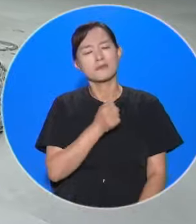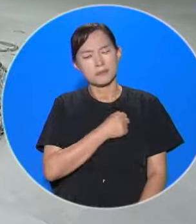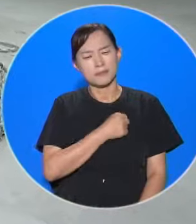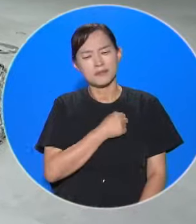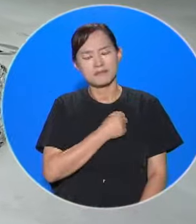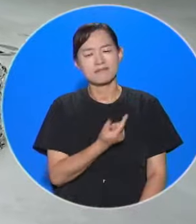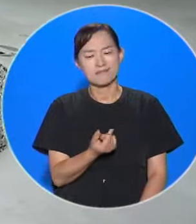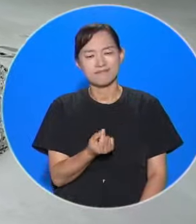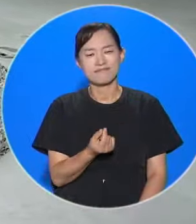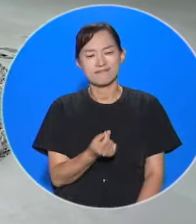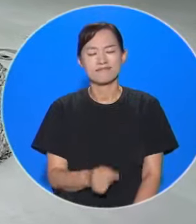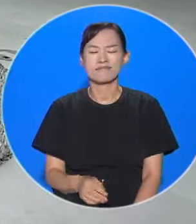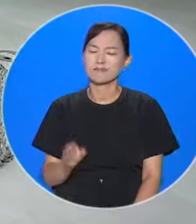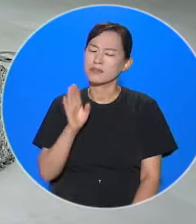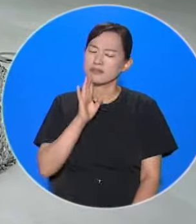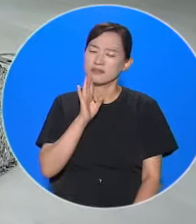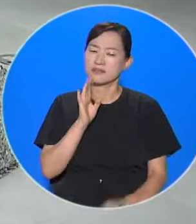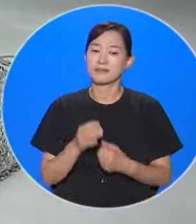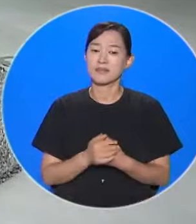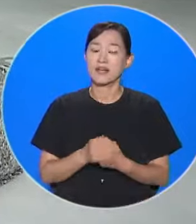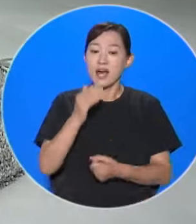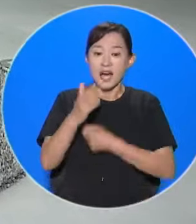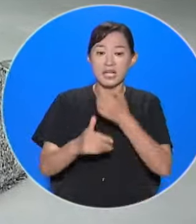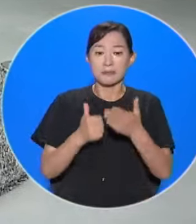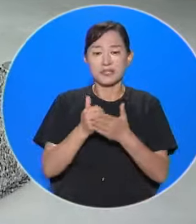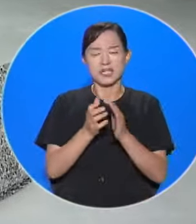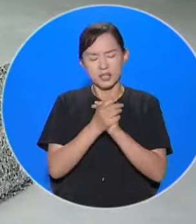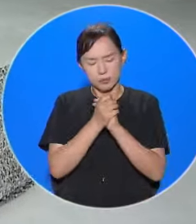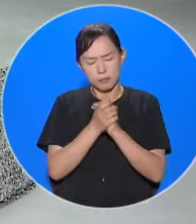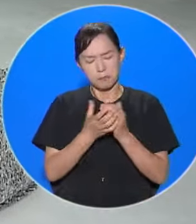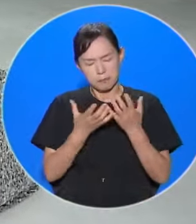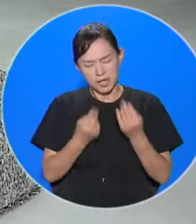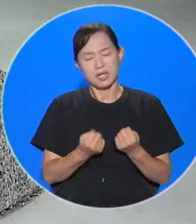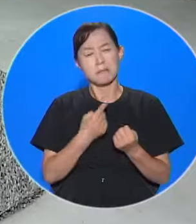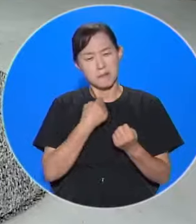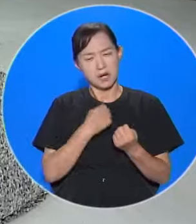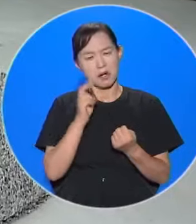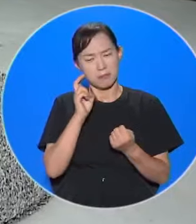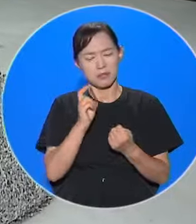답답하시겠어요, 그렇죠? 네, 하나님 앞에 기도도 많이 하셨을 텐데, 네.